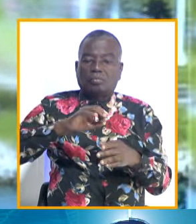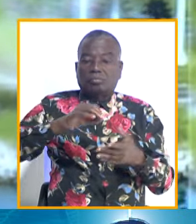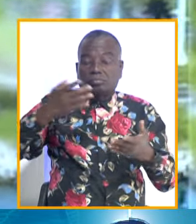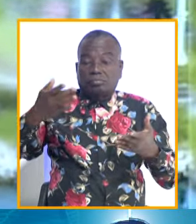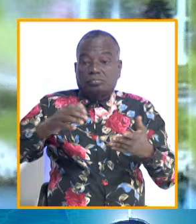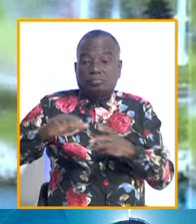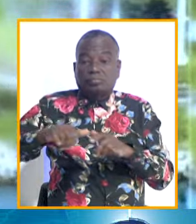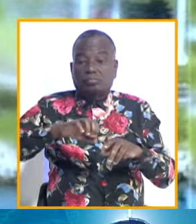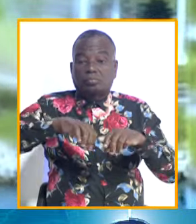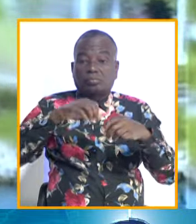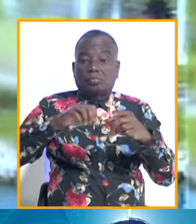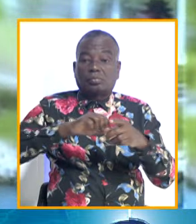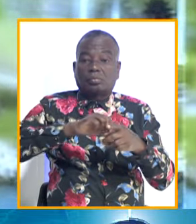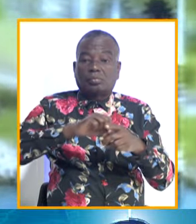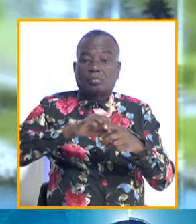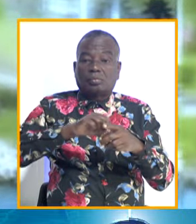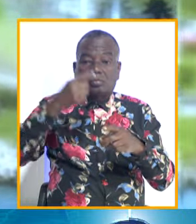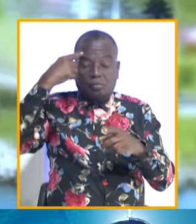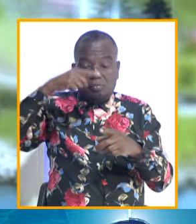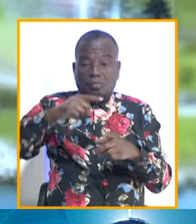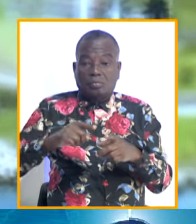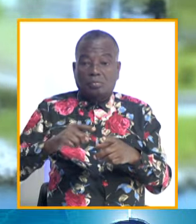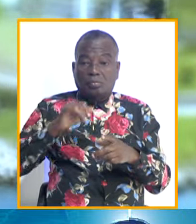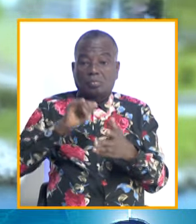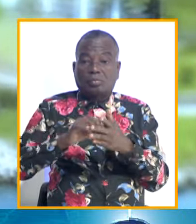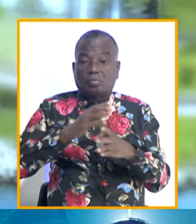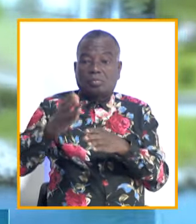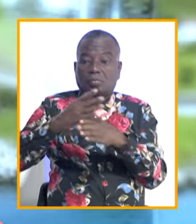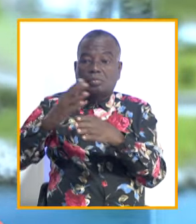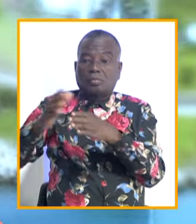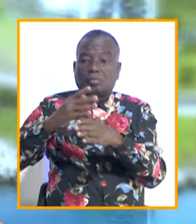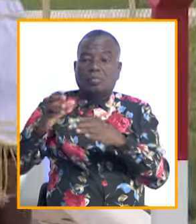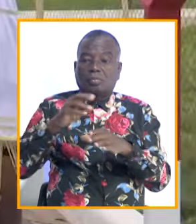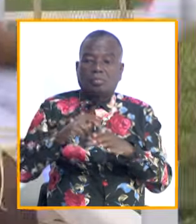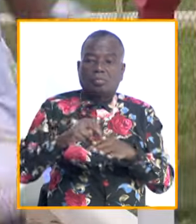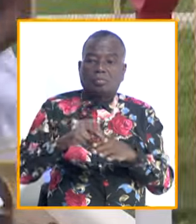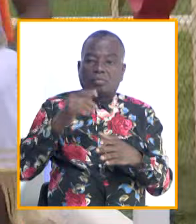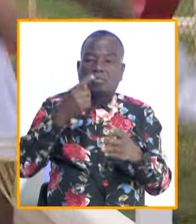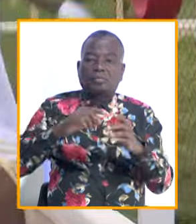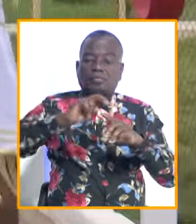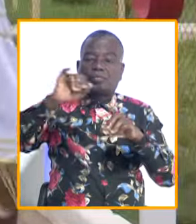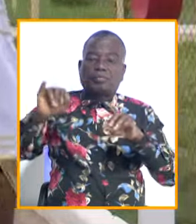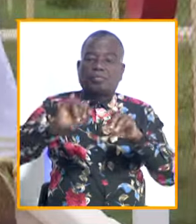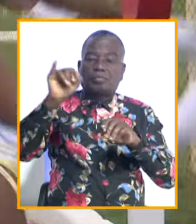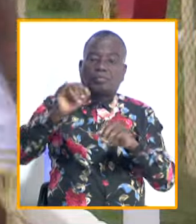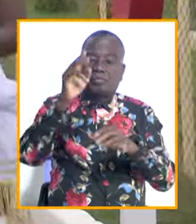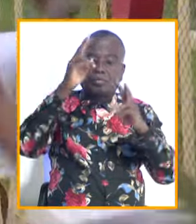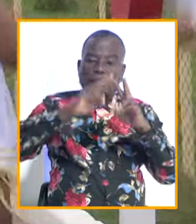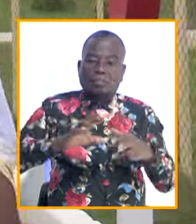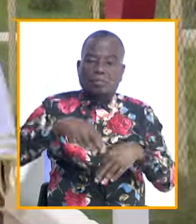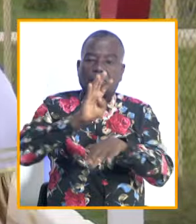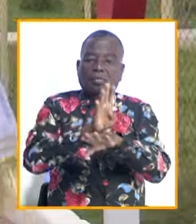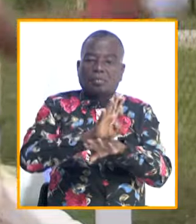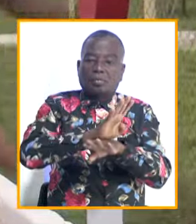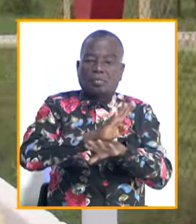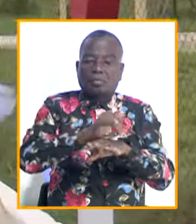pour l'amélioration des conditions d'apprentissage, suivant ce récit d'Alexis Ouattraoko. Ce jeudi, la ville de Bouaké